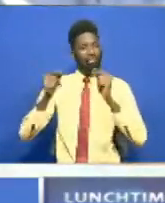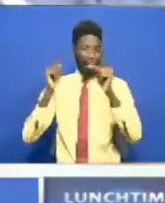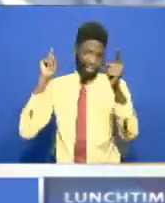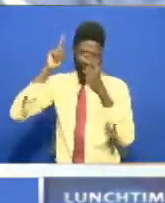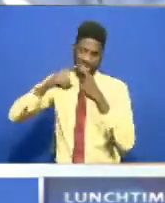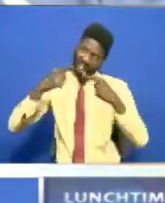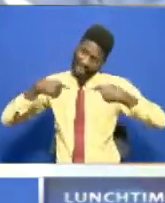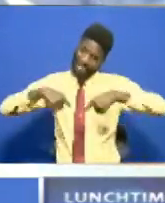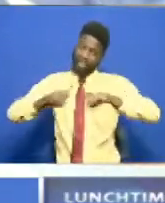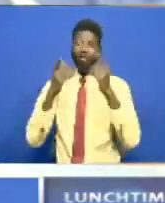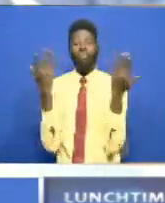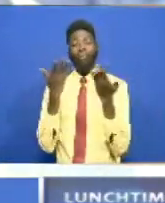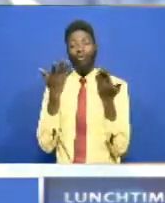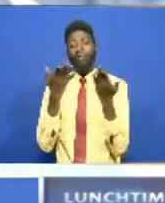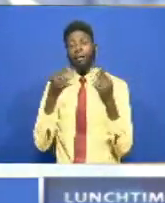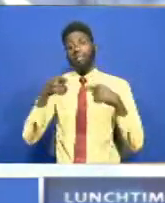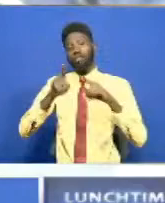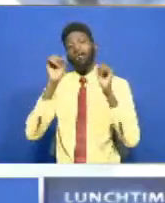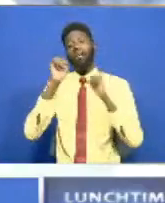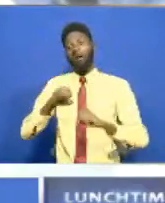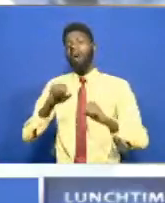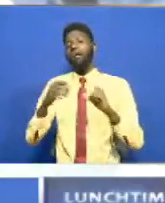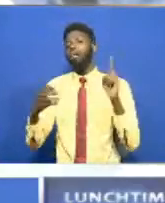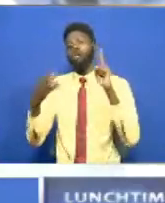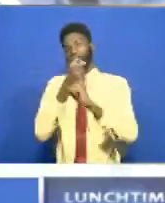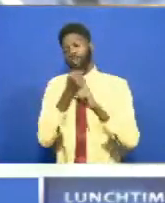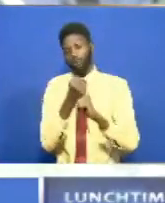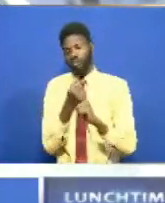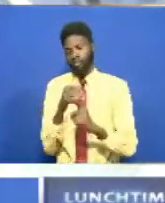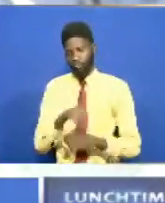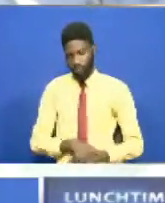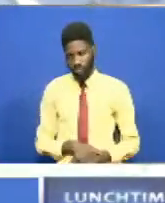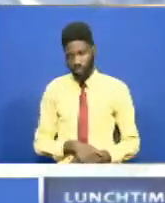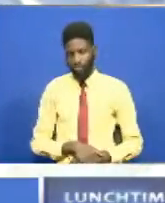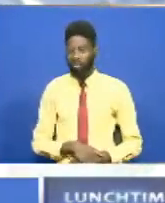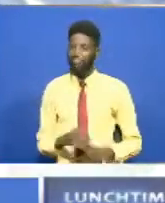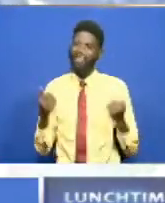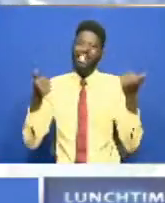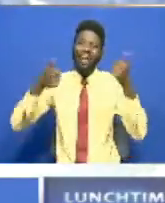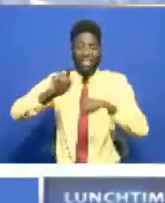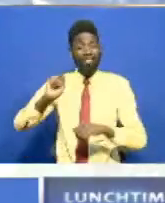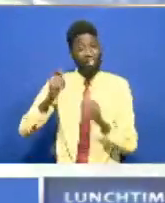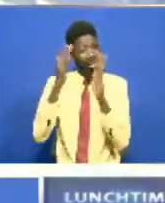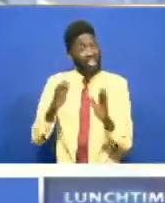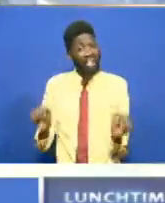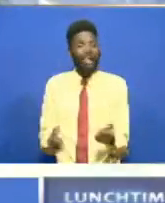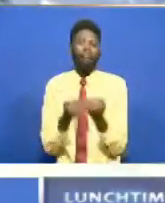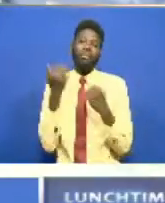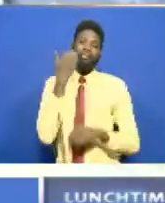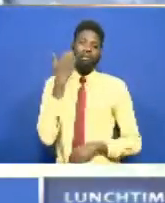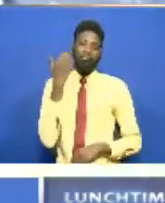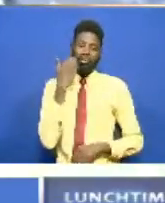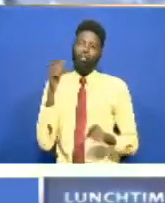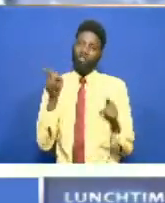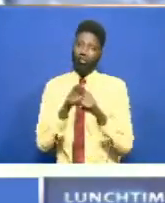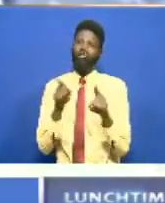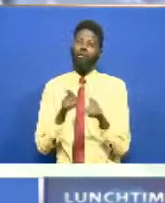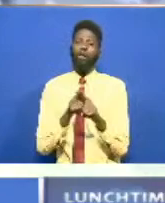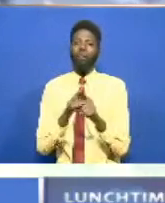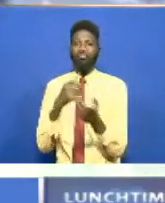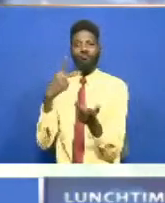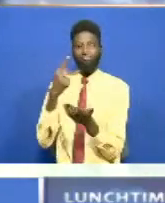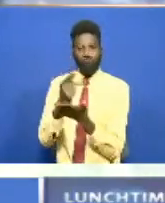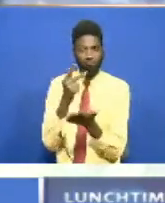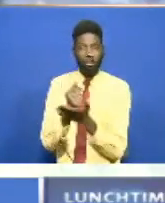kulingana na uwezo wake. Mkenya wote akiwa mgonjwa aweze kupata matibabu, ana pesa au